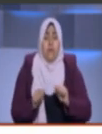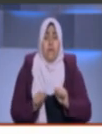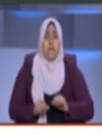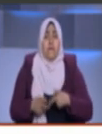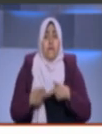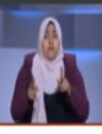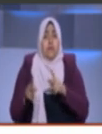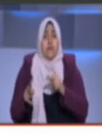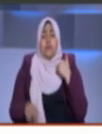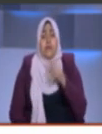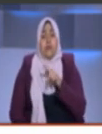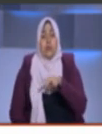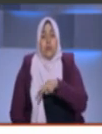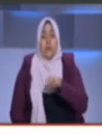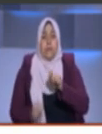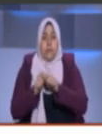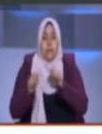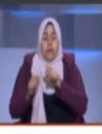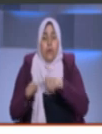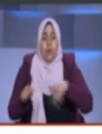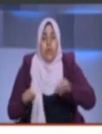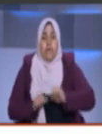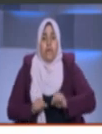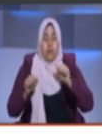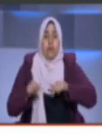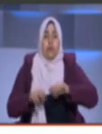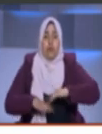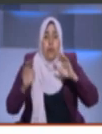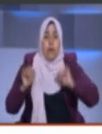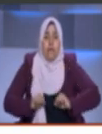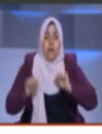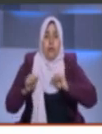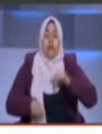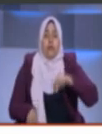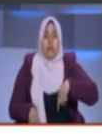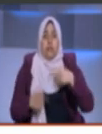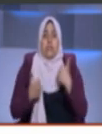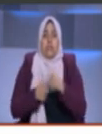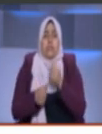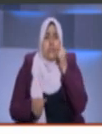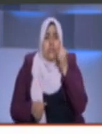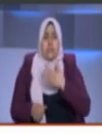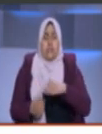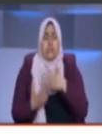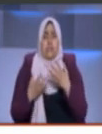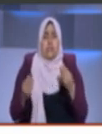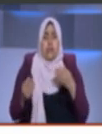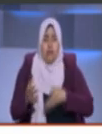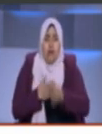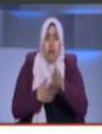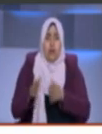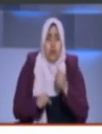بتوصل ل 800 متر مربع، المحلات دي كلها فتحت من النهارده الصبح، ناس كتير بدات ترجع لشغلها.